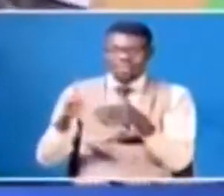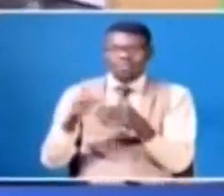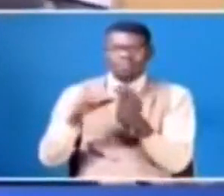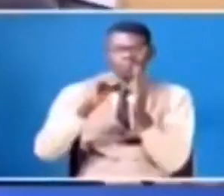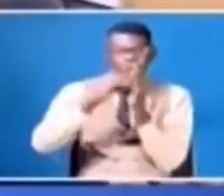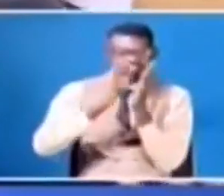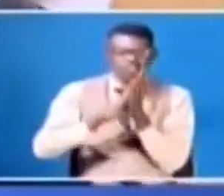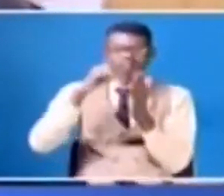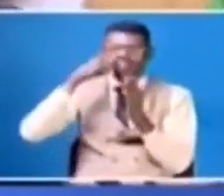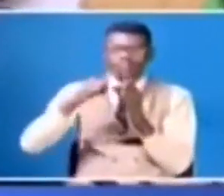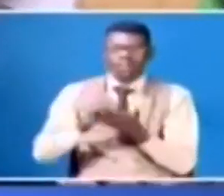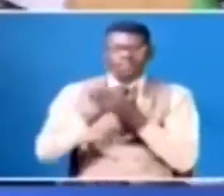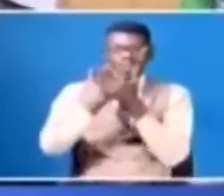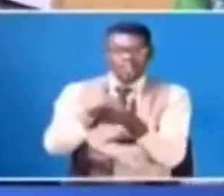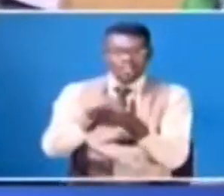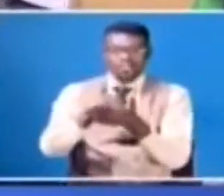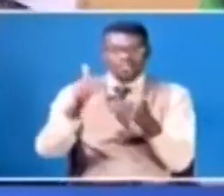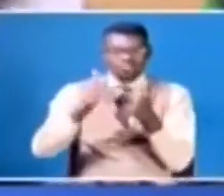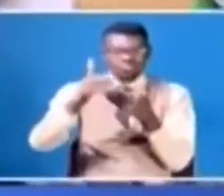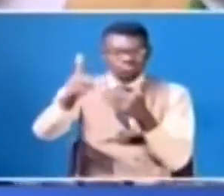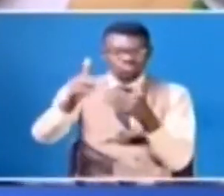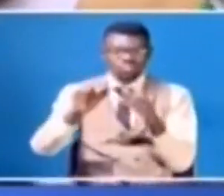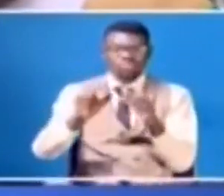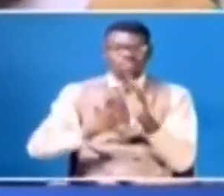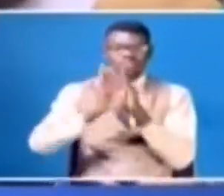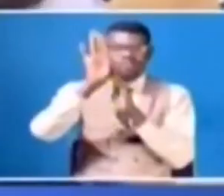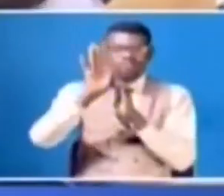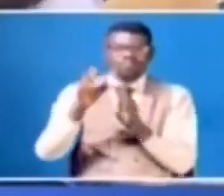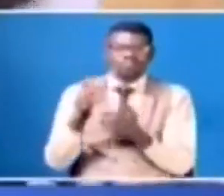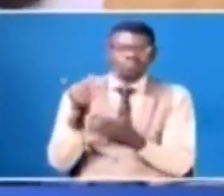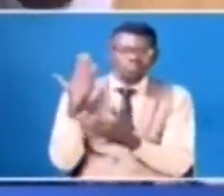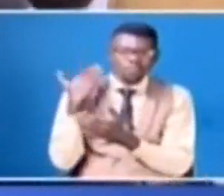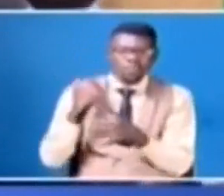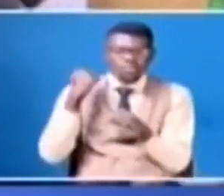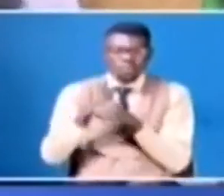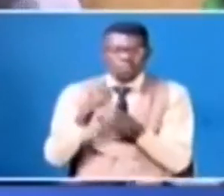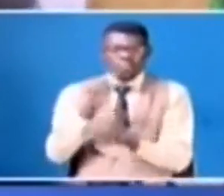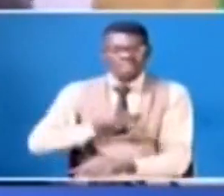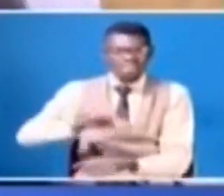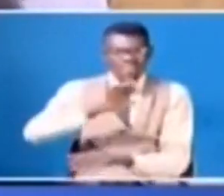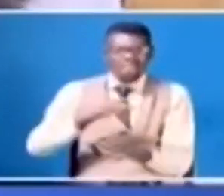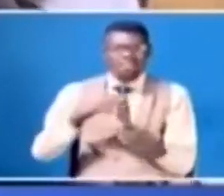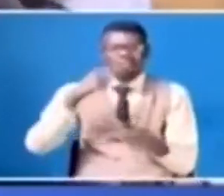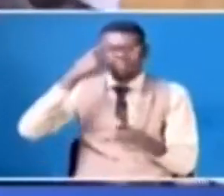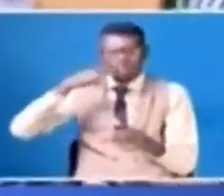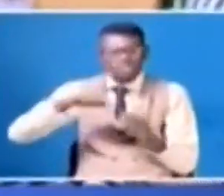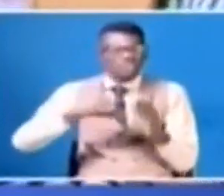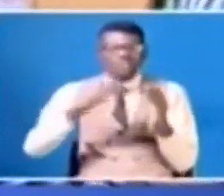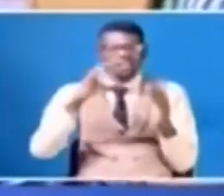policies that will steer the club forward. We have been operating in a environment where there are no policies to guide